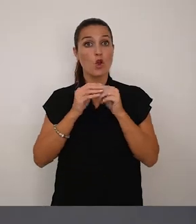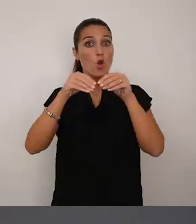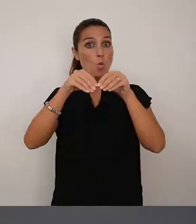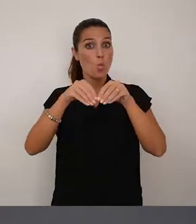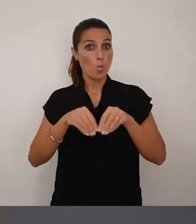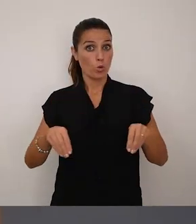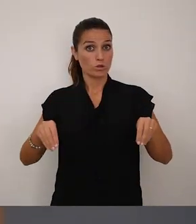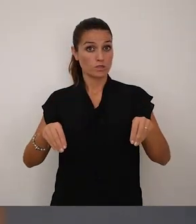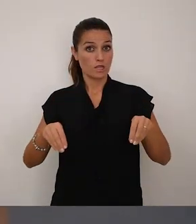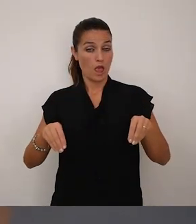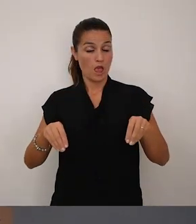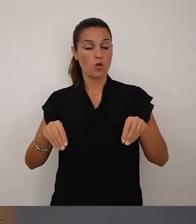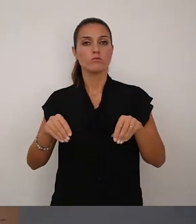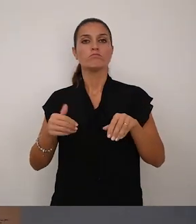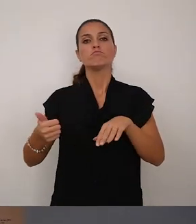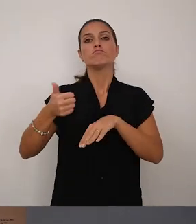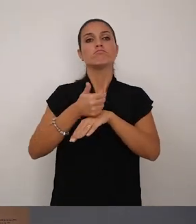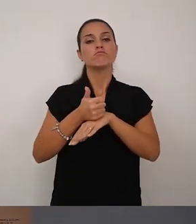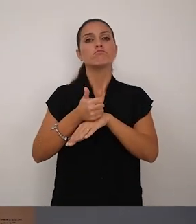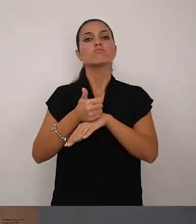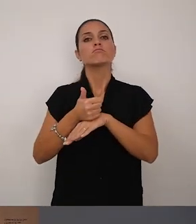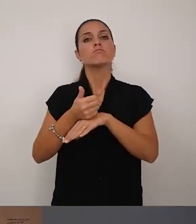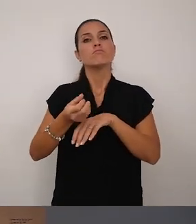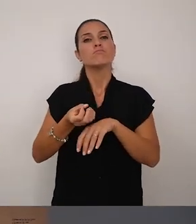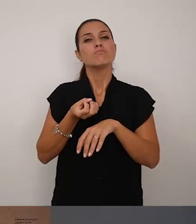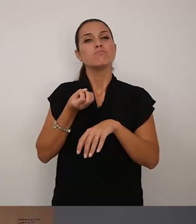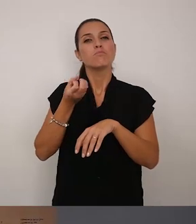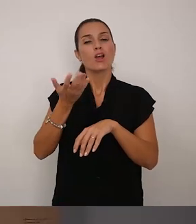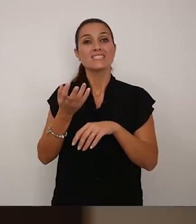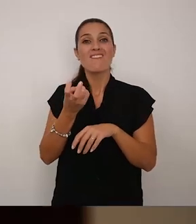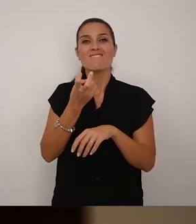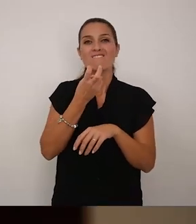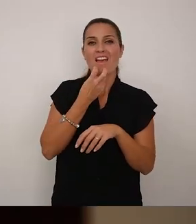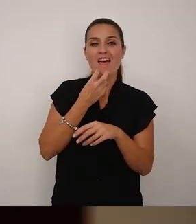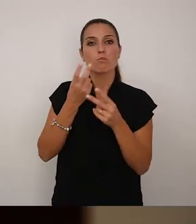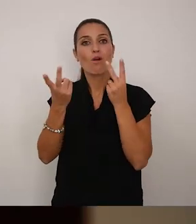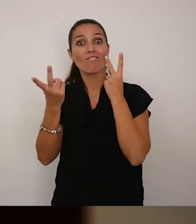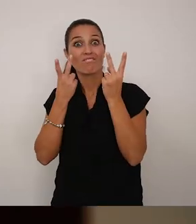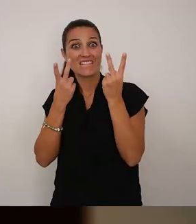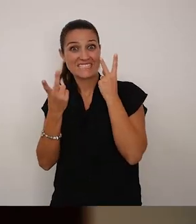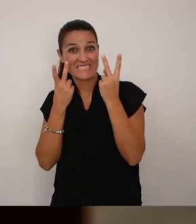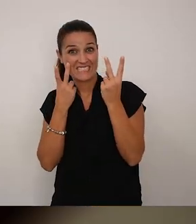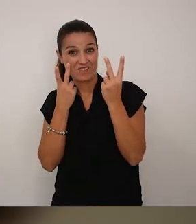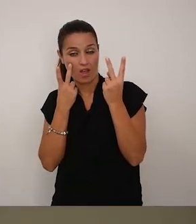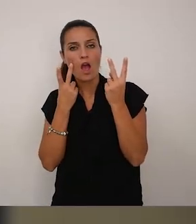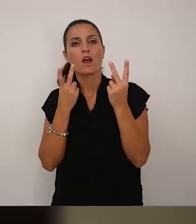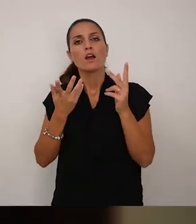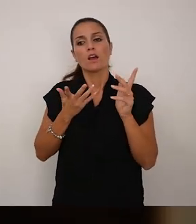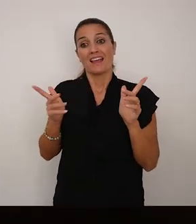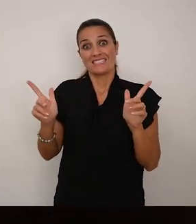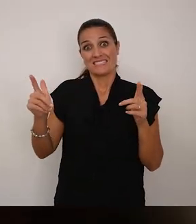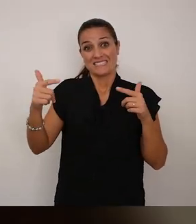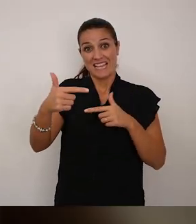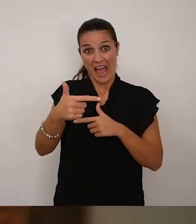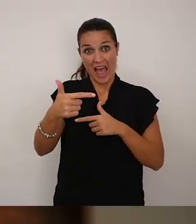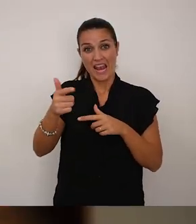Il museo rappresenta una delle principali raccolte della poesia verbo-visiva e custodisce anche una sala che svela la